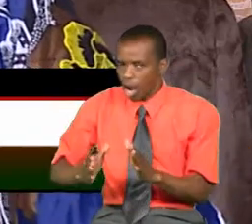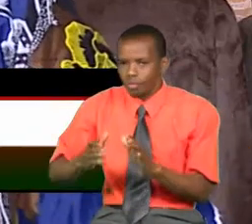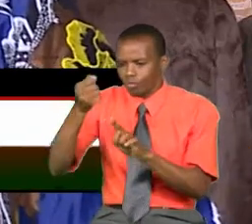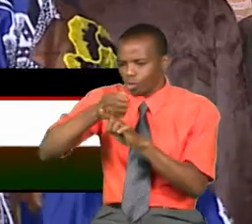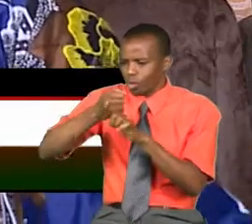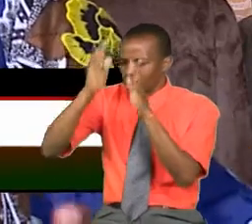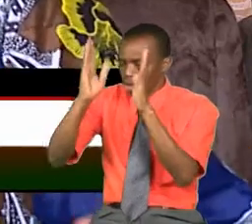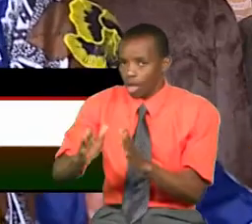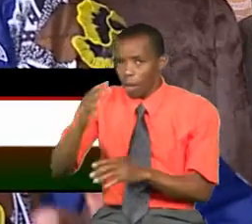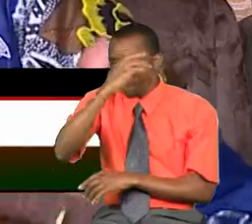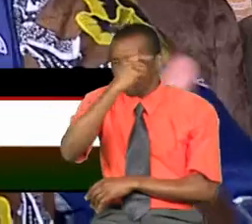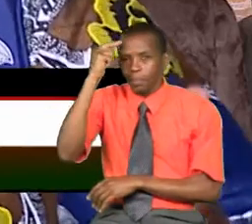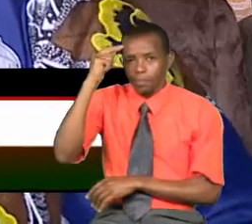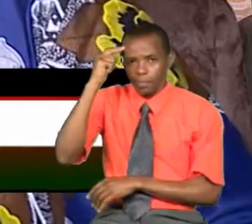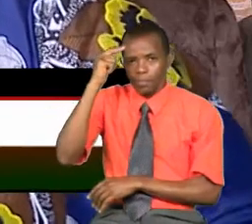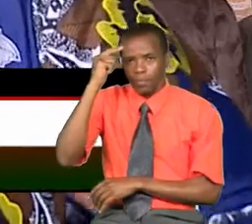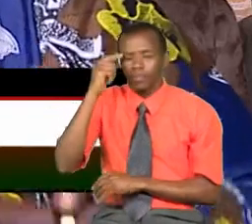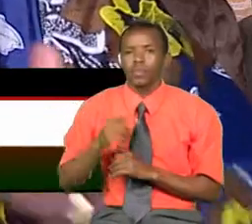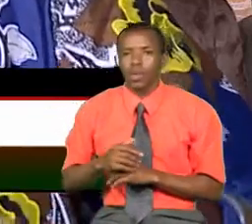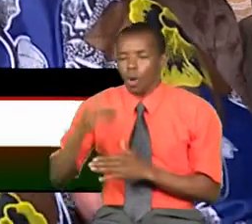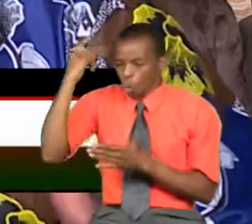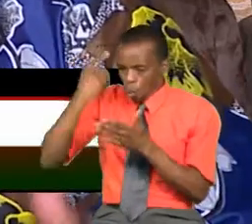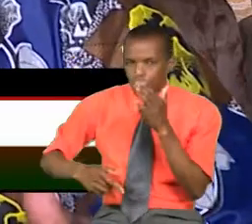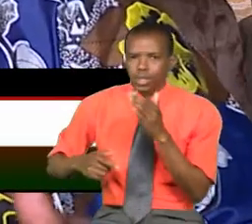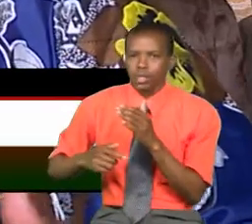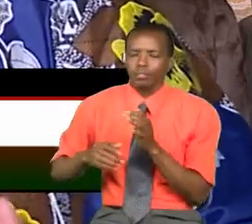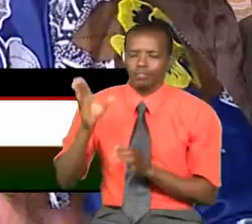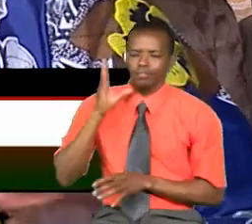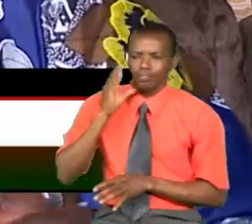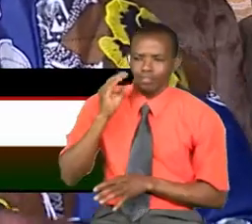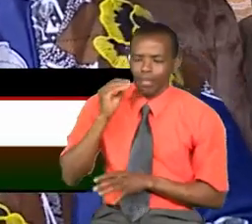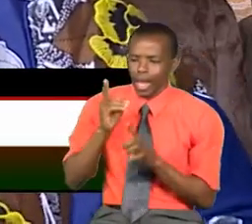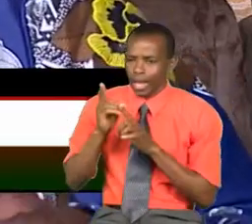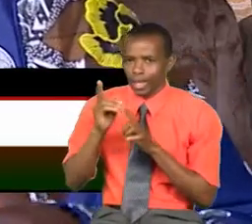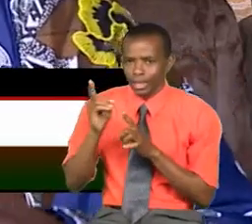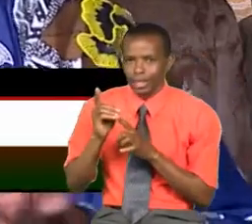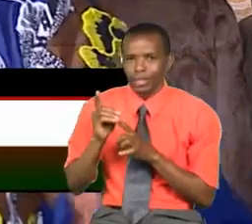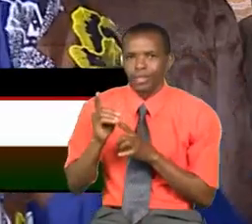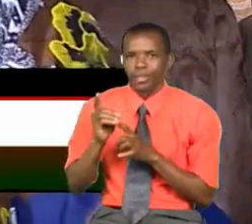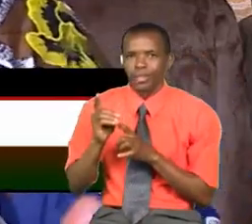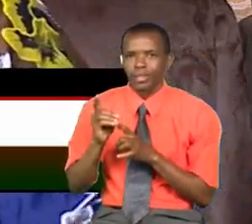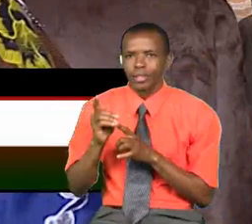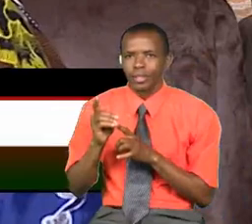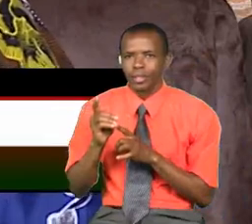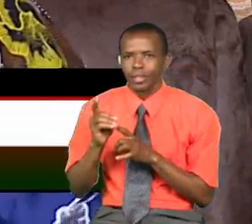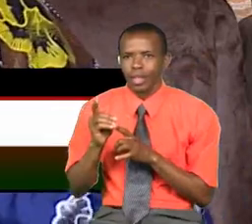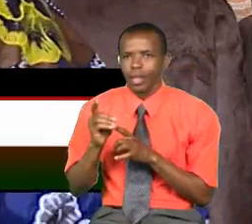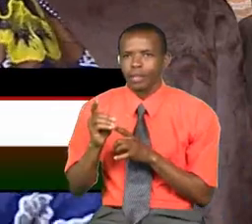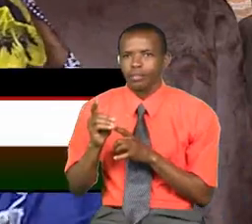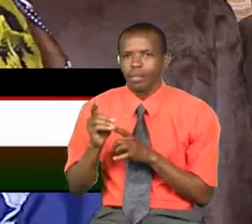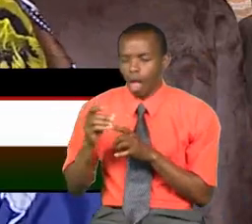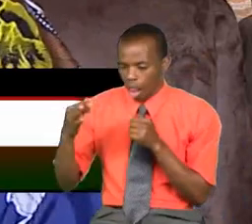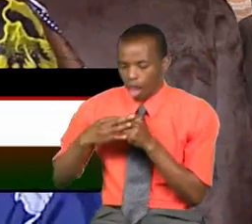ni shujaa kwa sababu yale niliyopitia tarehe mosi mwezi wa 8